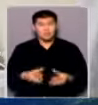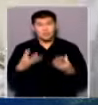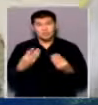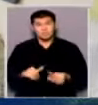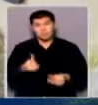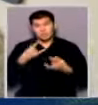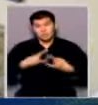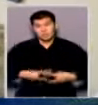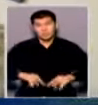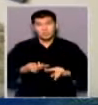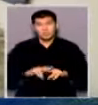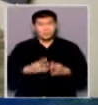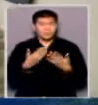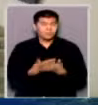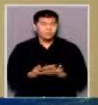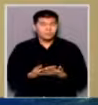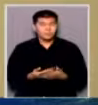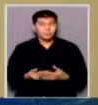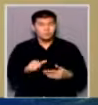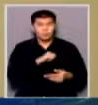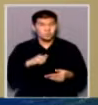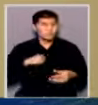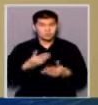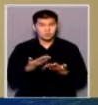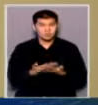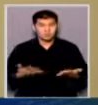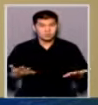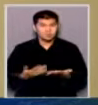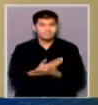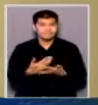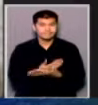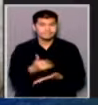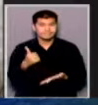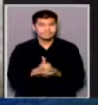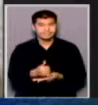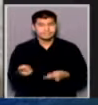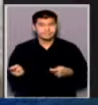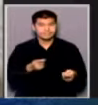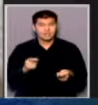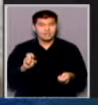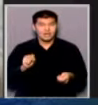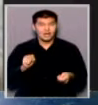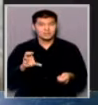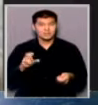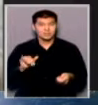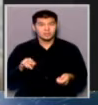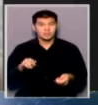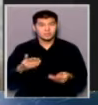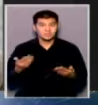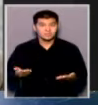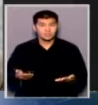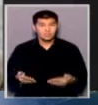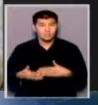жетіп босану үстінде. Бұл көрсеткіш тіпті өзіміз күтпеген жағдай дейді бөлім меңгерушісі Әсет Өлегенқызы.